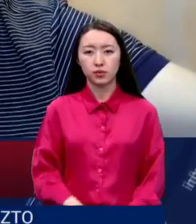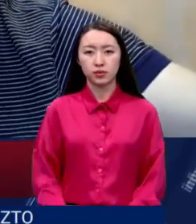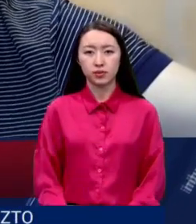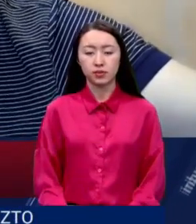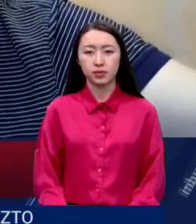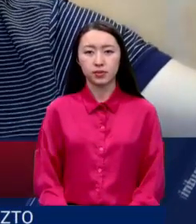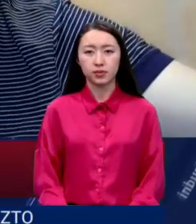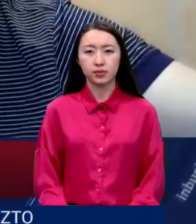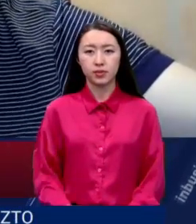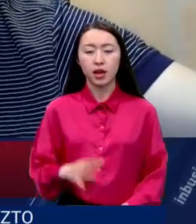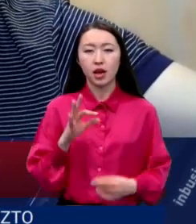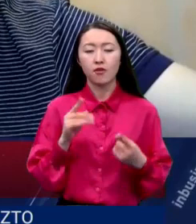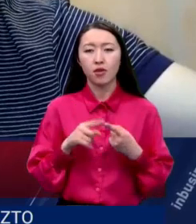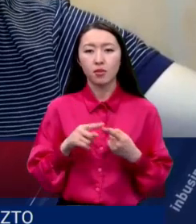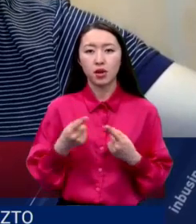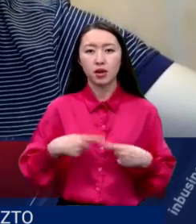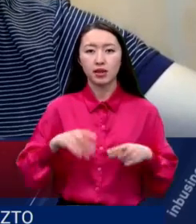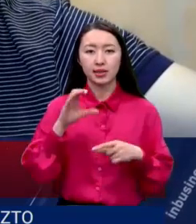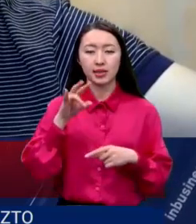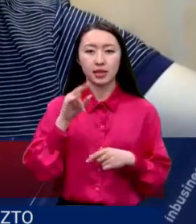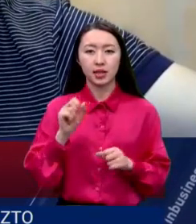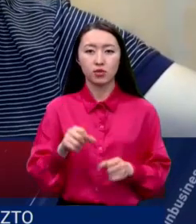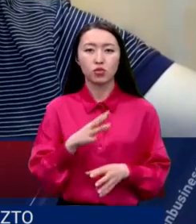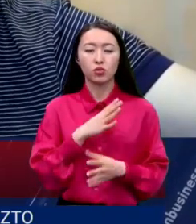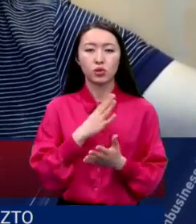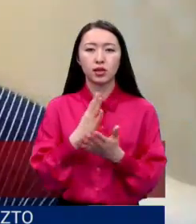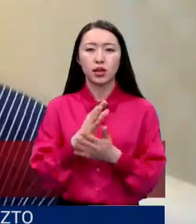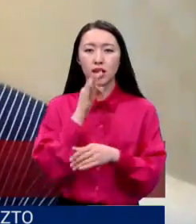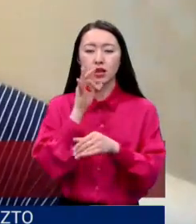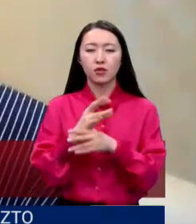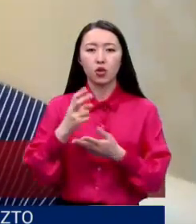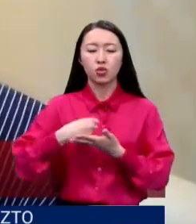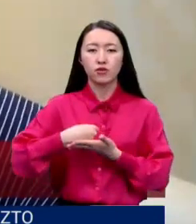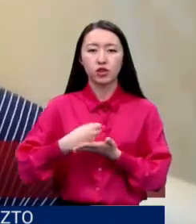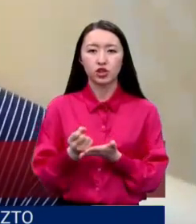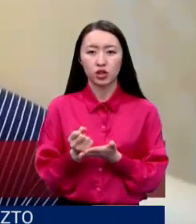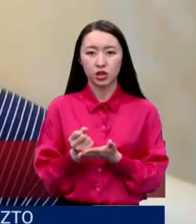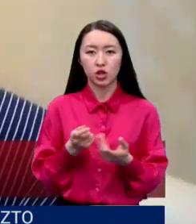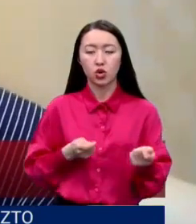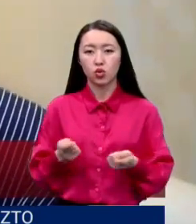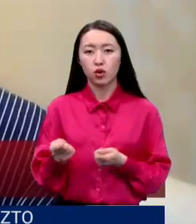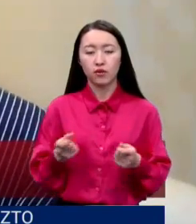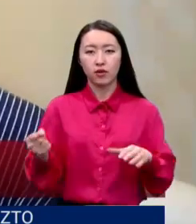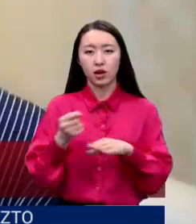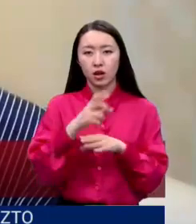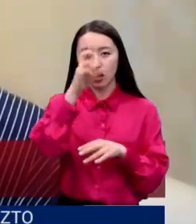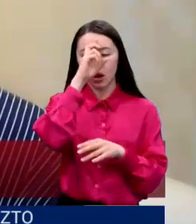Ну, смотрите, во-первых, на Сенат может быть возложено утверждение руководителей государственных органов, подчиненных